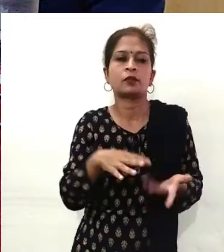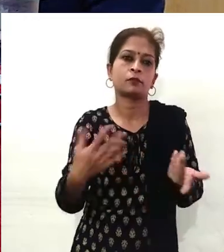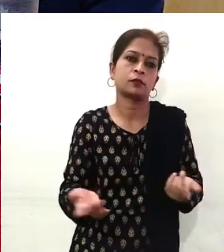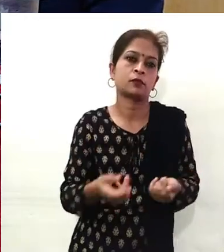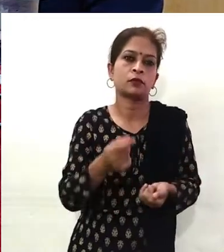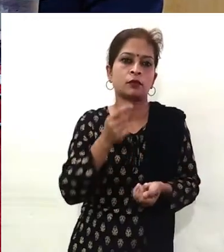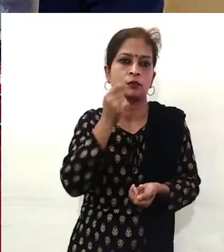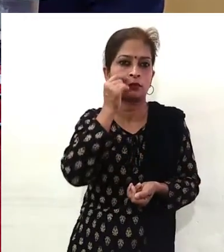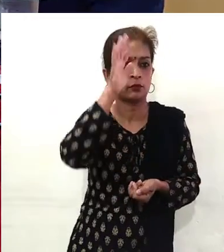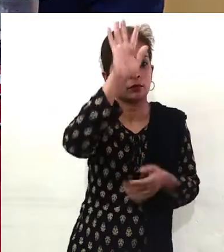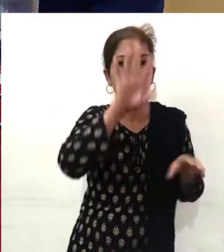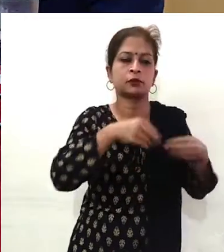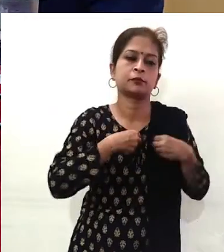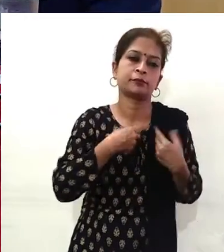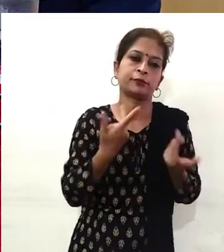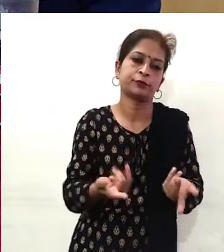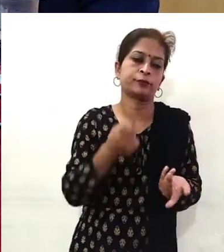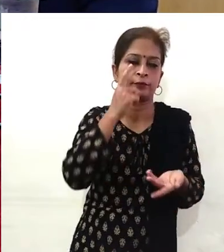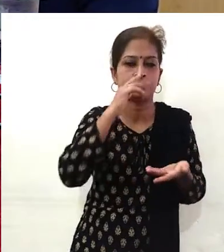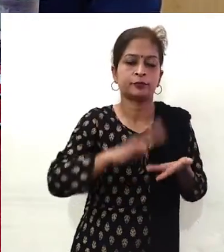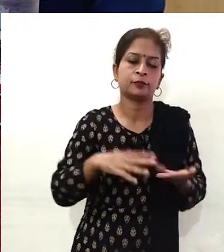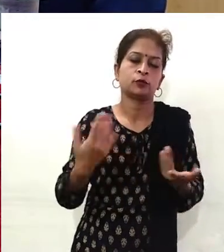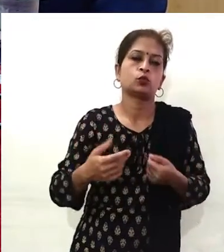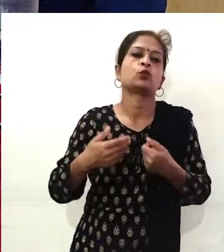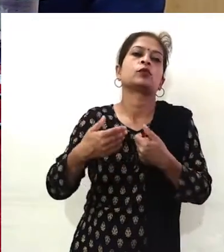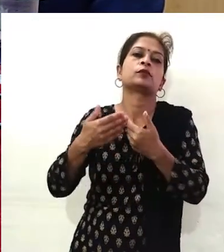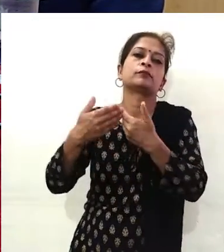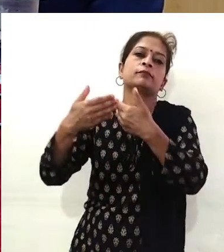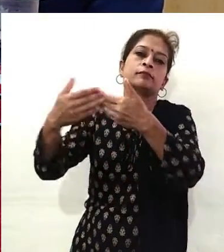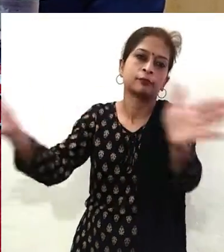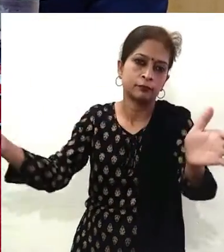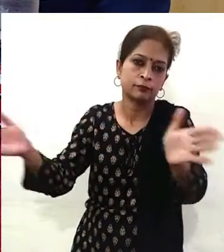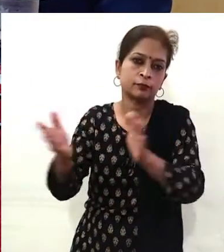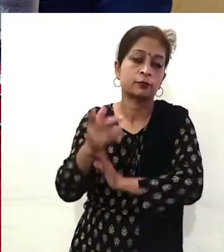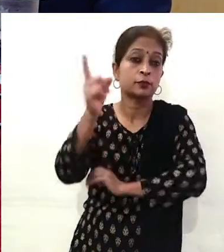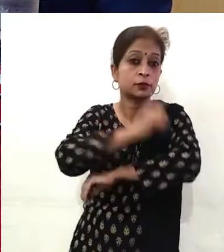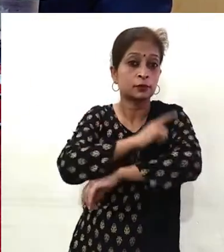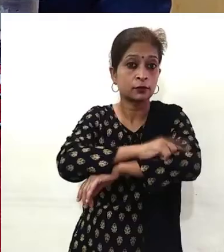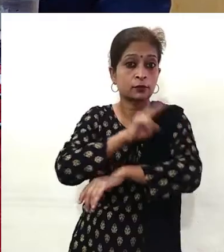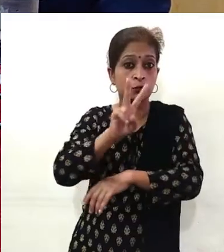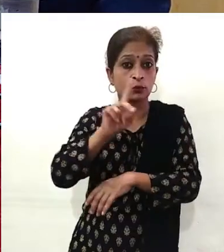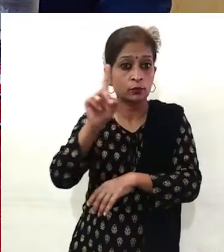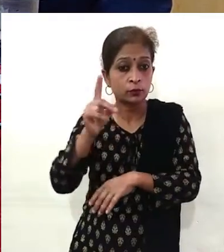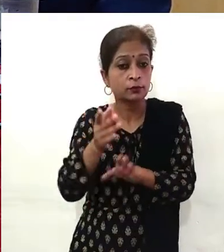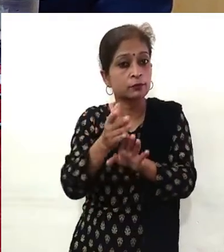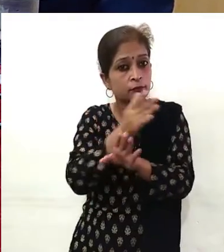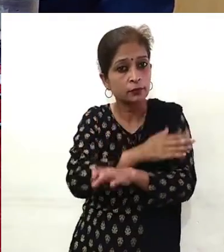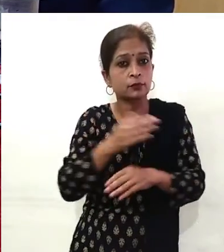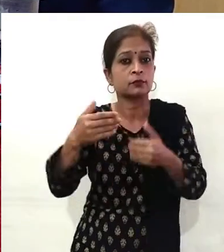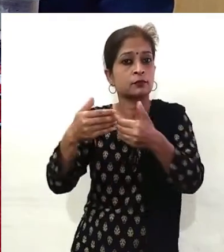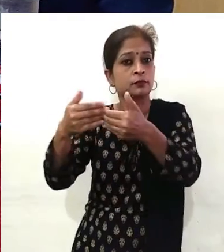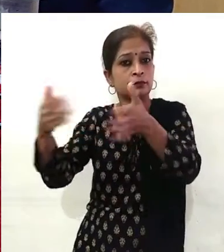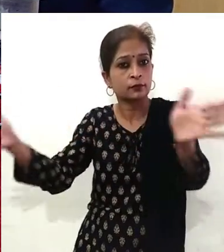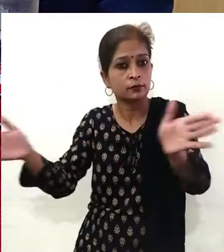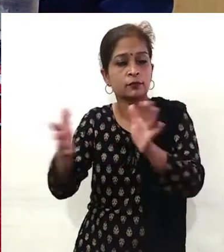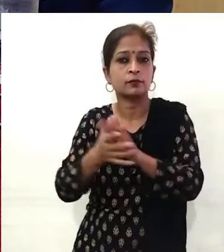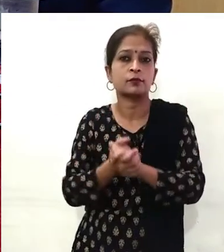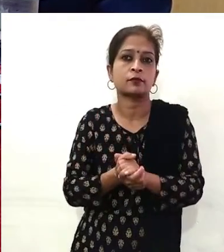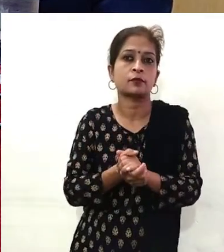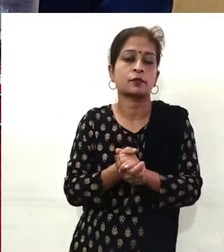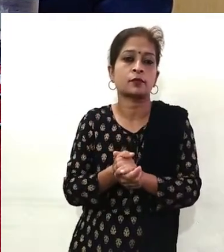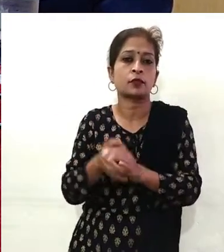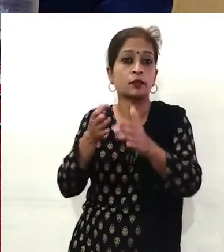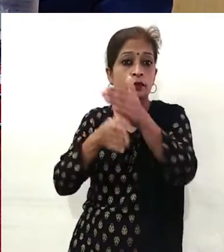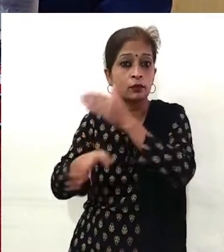पत्नी के सामने किसकी चली है। दरवाजा खुल गया। 21 दिन से पहले दरवाजा खुल गया। अंदर